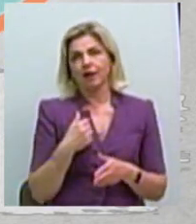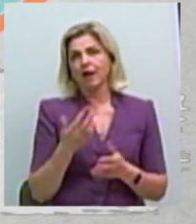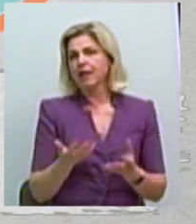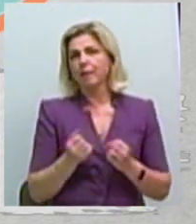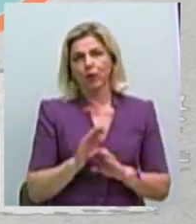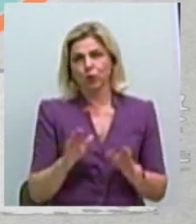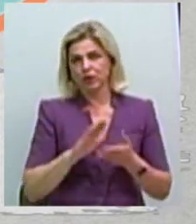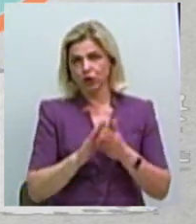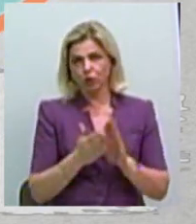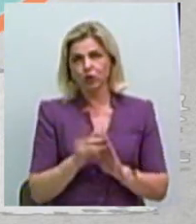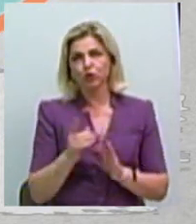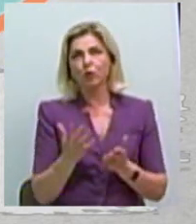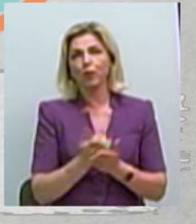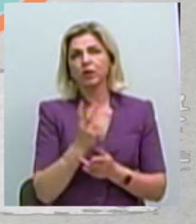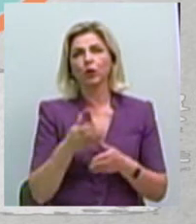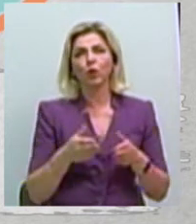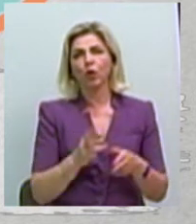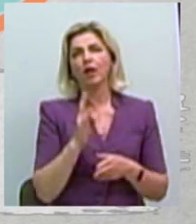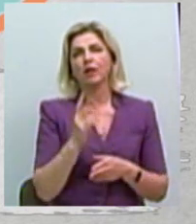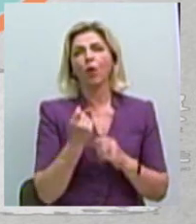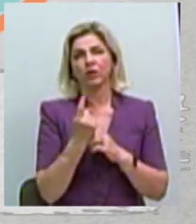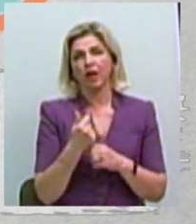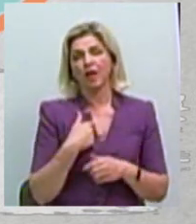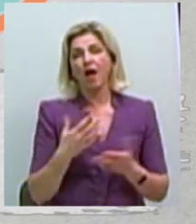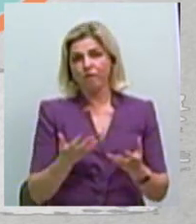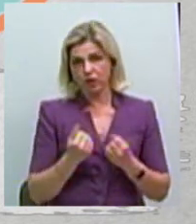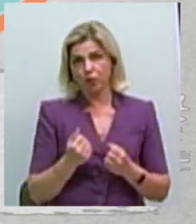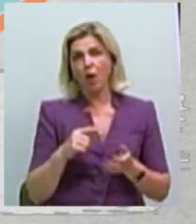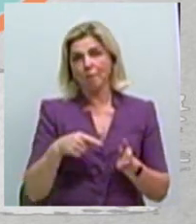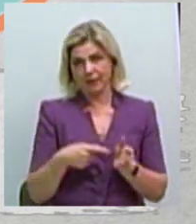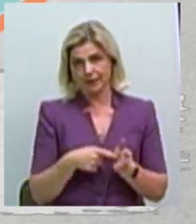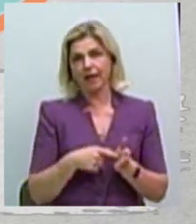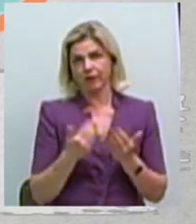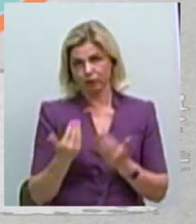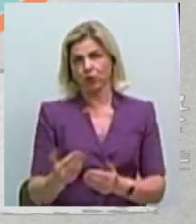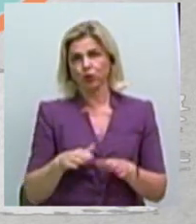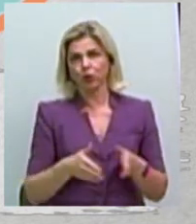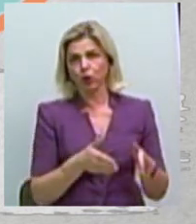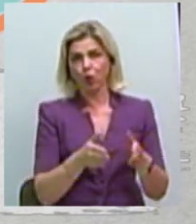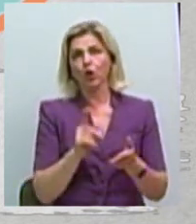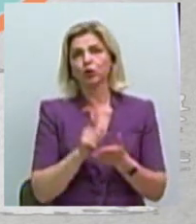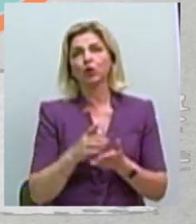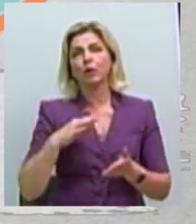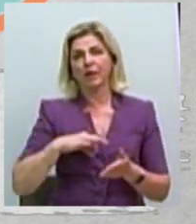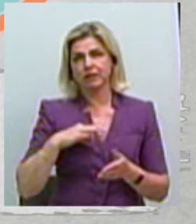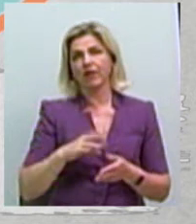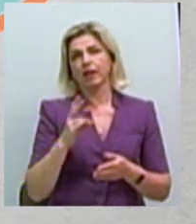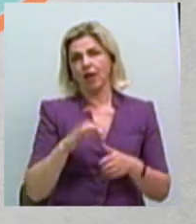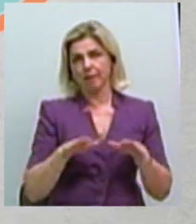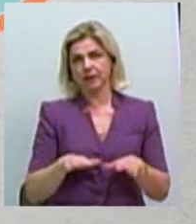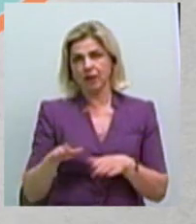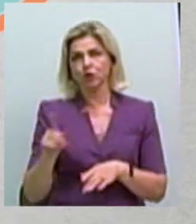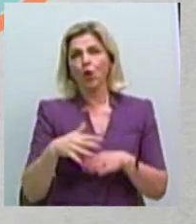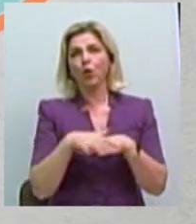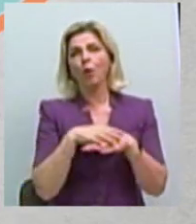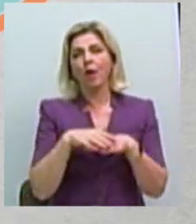яка склалася на дорозі Н-11, я говорю про місцеві дороги. Місцеві дороги мають бути передані з фінансовим ресурсом на місця, для того, щоб громада сама